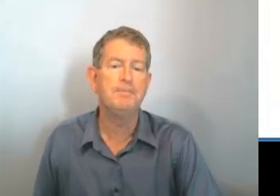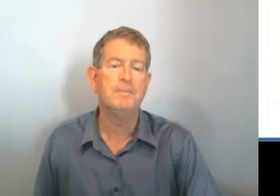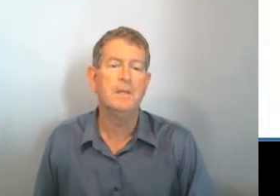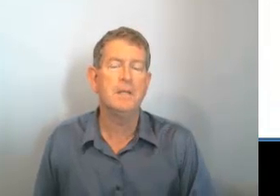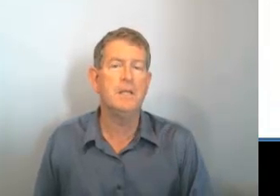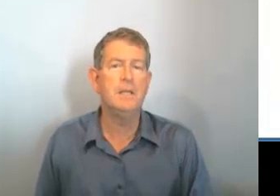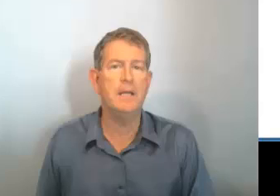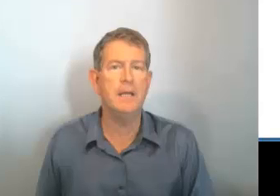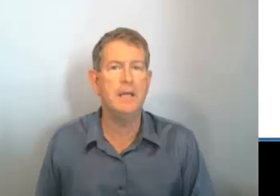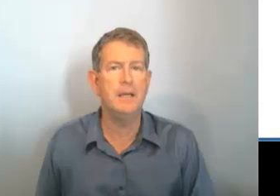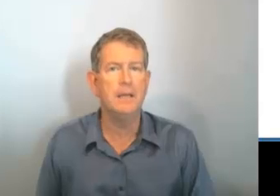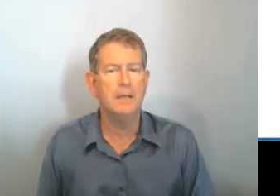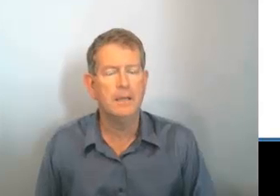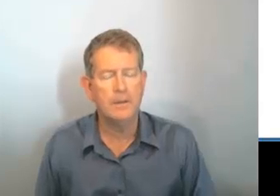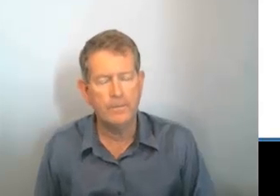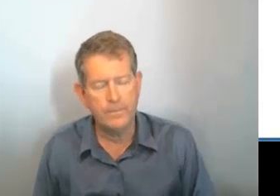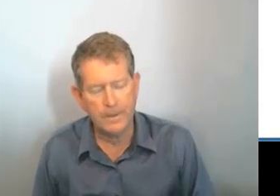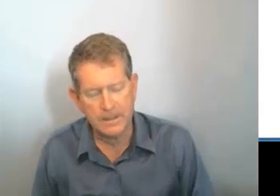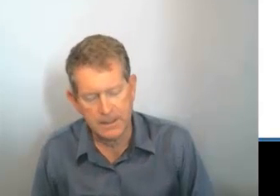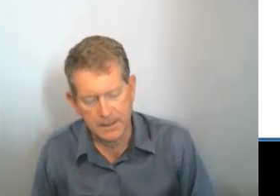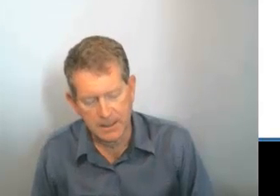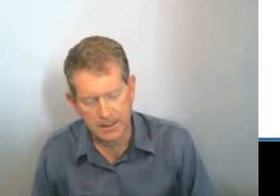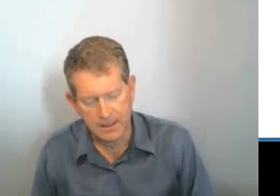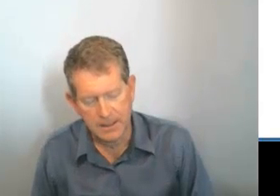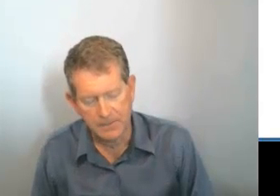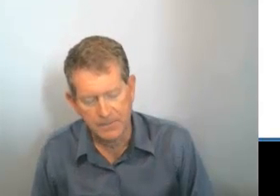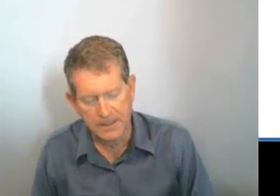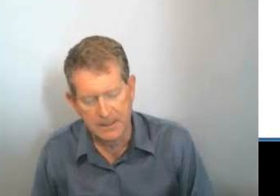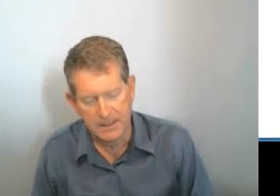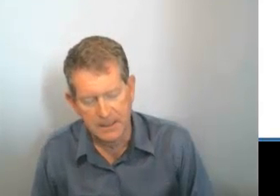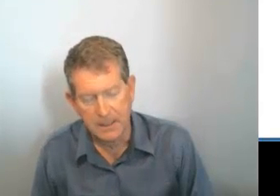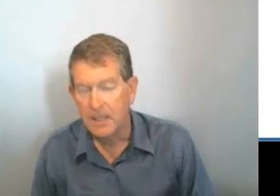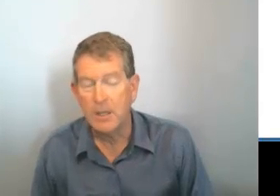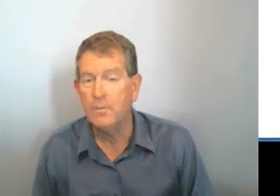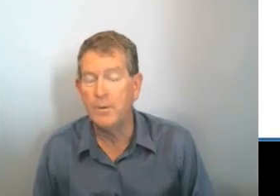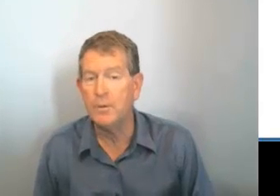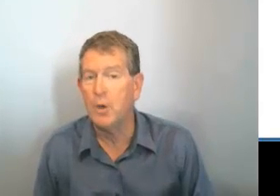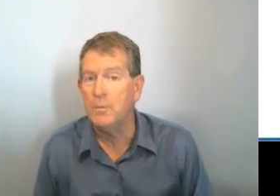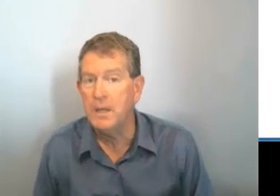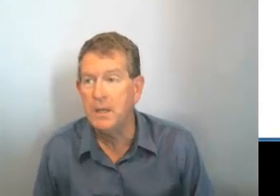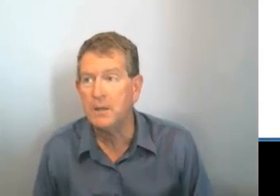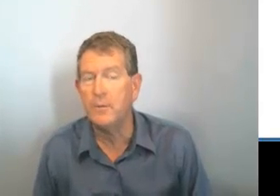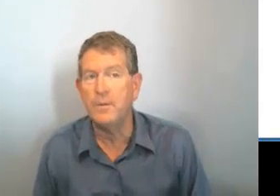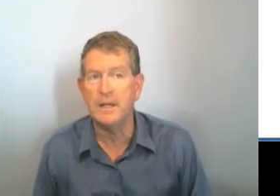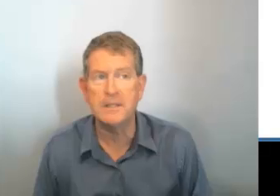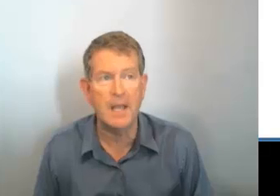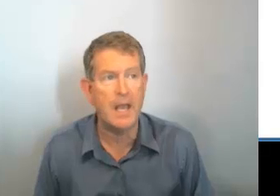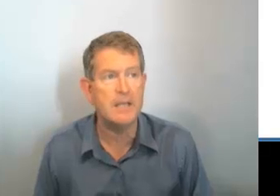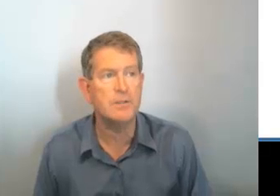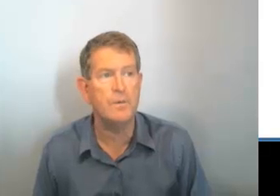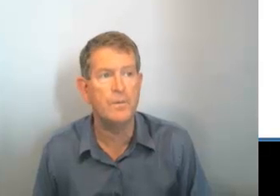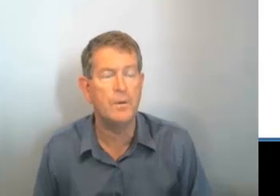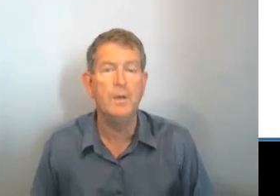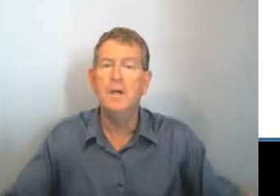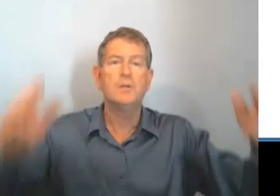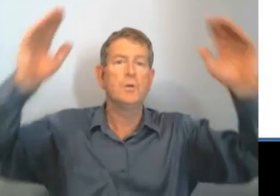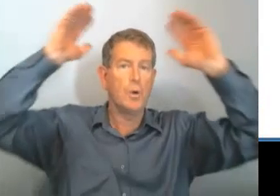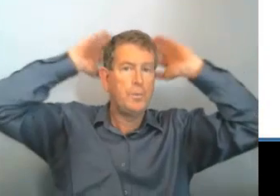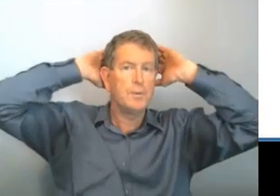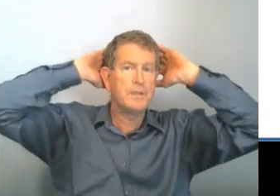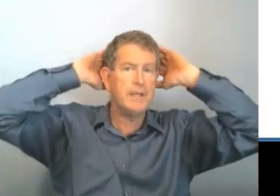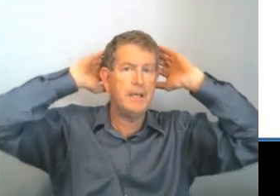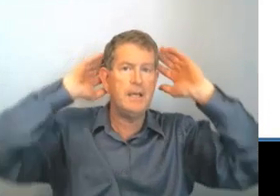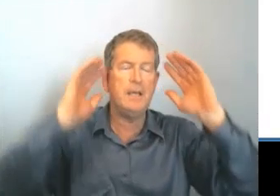regardez, il est fatigué, il est fatigué. Il veut dormir, il veut faire la sieste, il veut